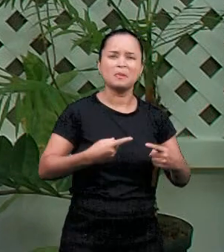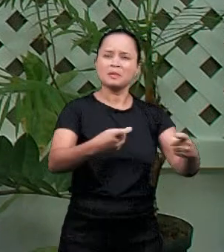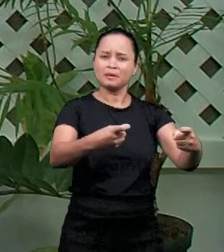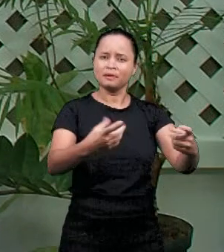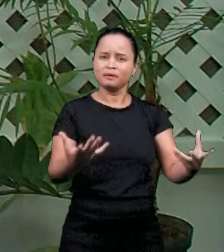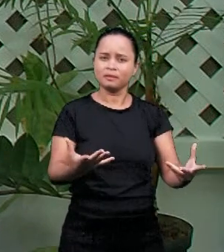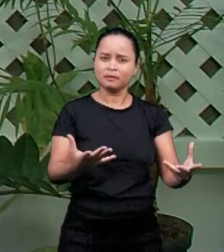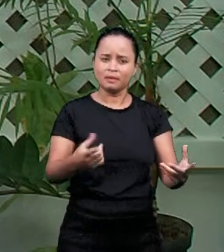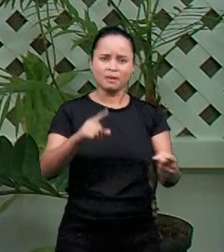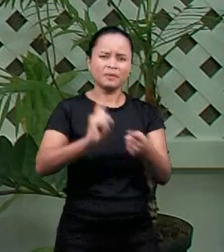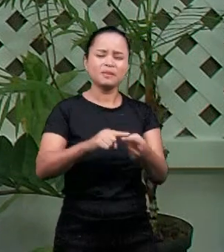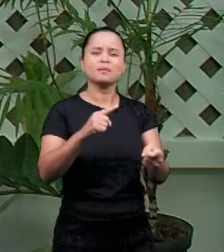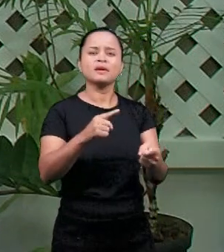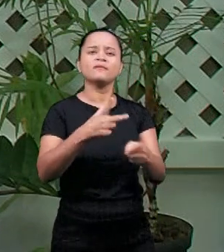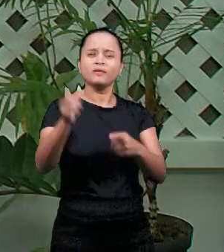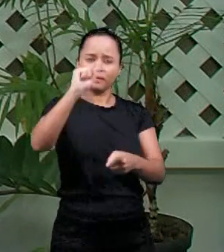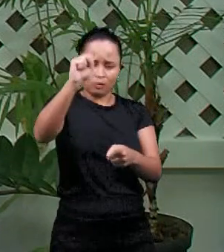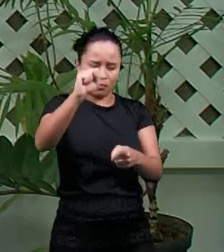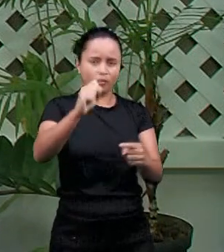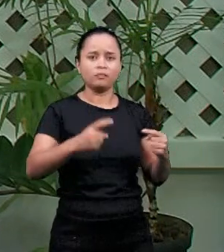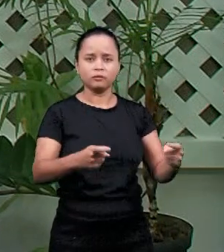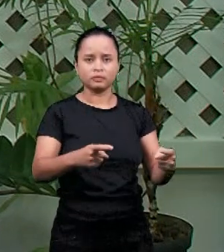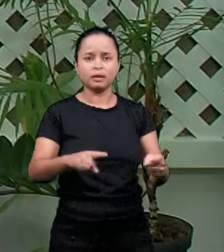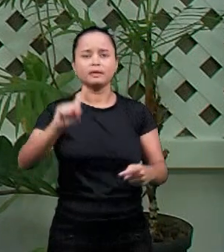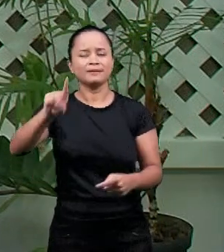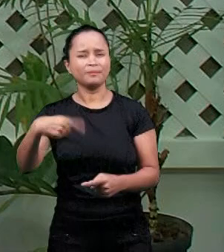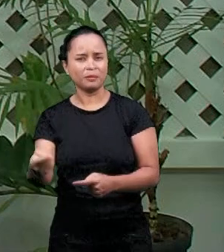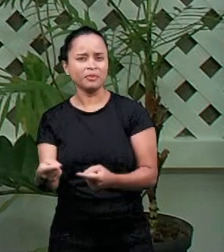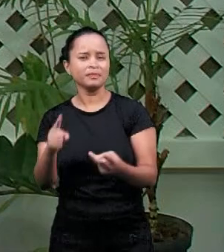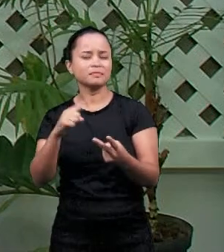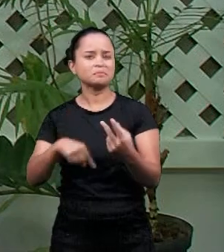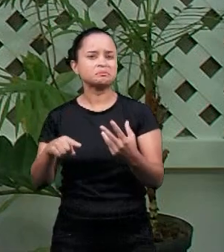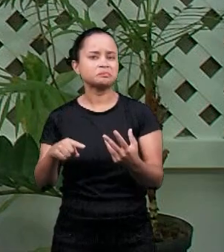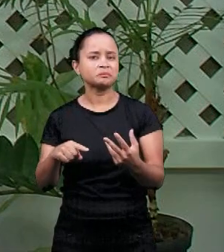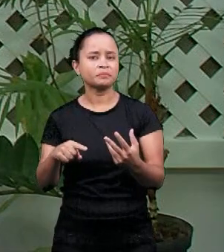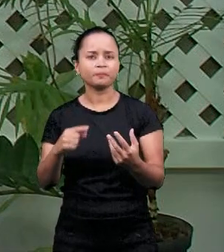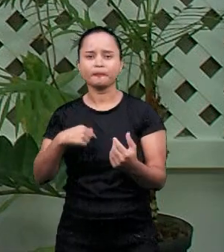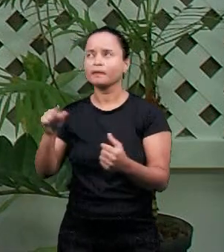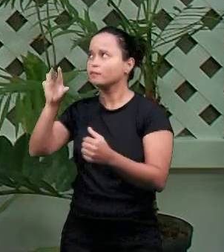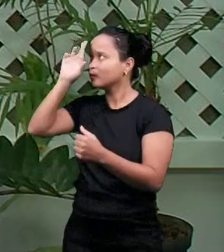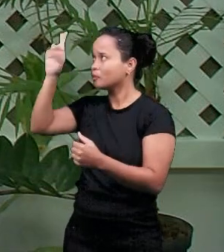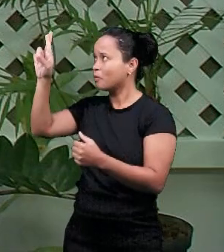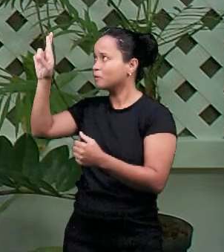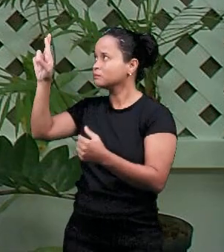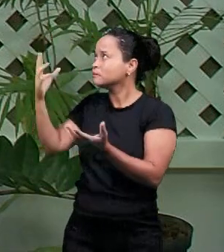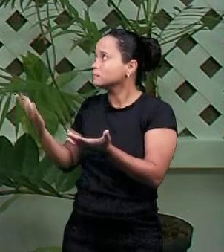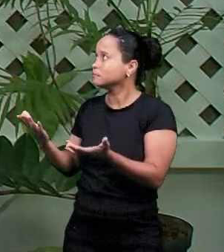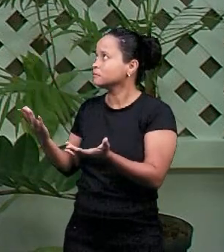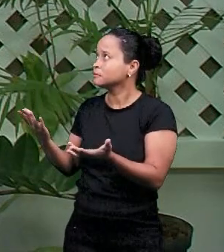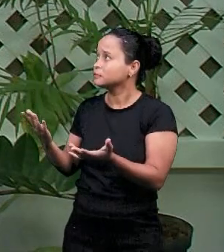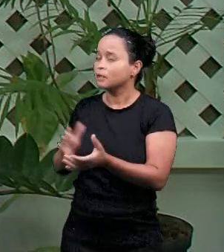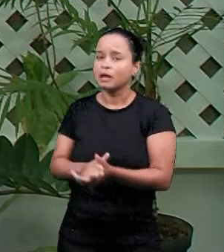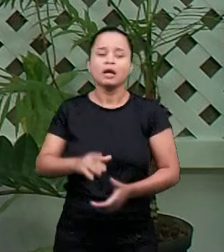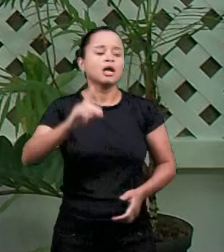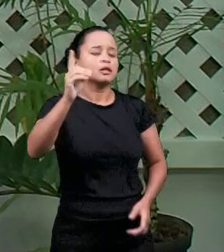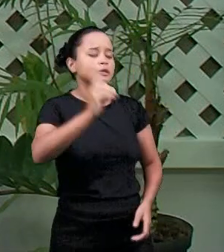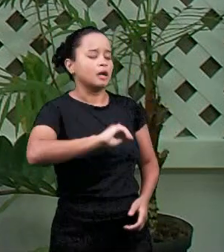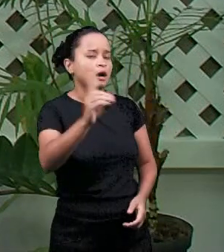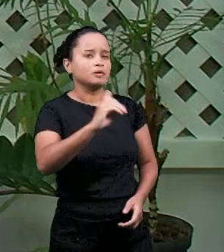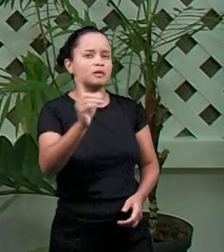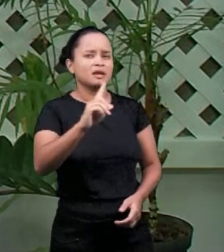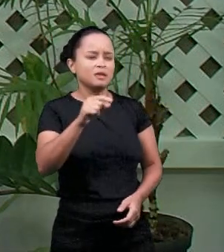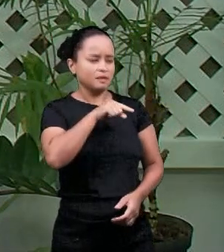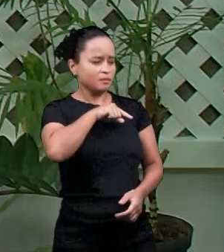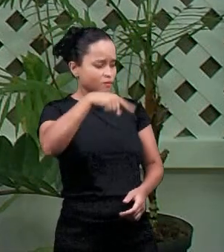gagné la première bataille. Après, il est venu devant le Seigneur a dit, non, vous n'allez